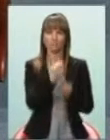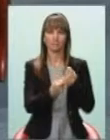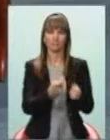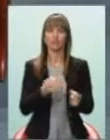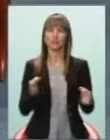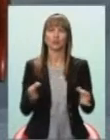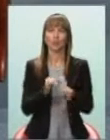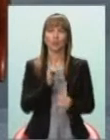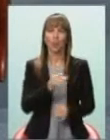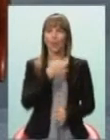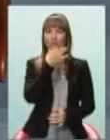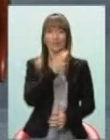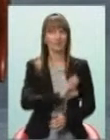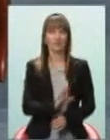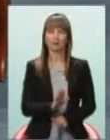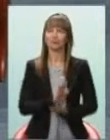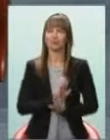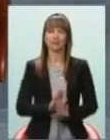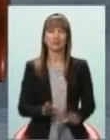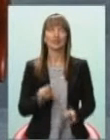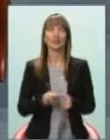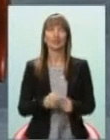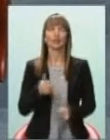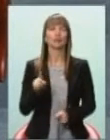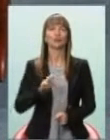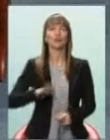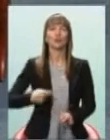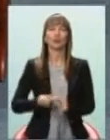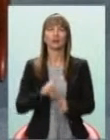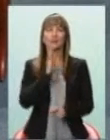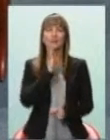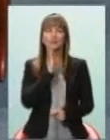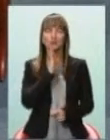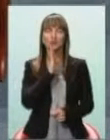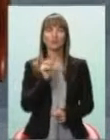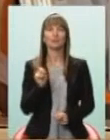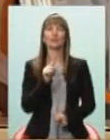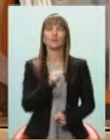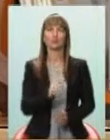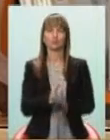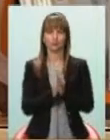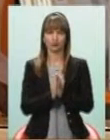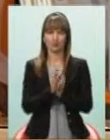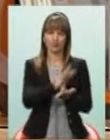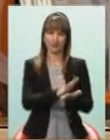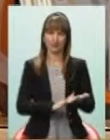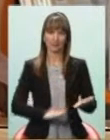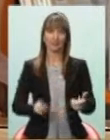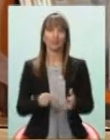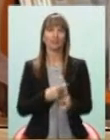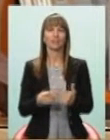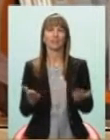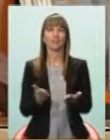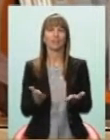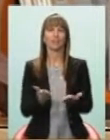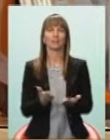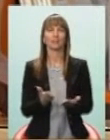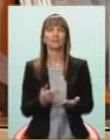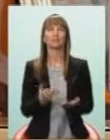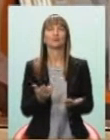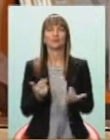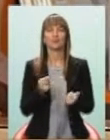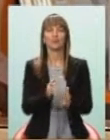поганого їй не сказала? Да. І це дуже добре. А ще потім та дівчинка, вона попрохала в тебе вибачення, чи як взагалі? Що вона? Да, вона